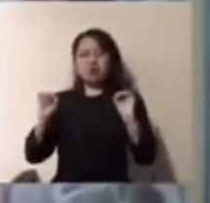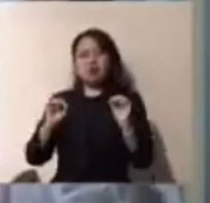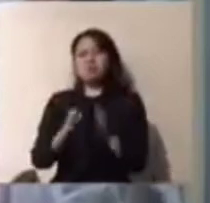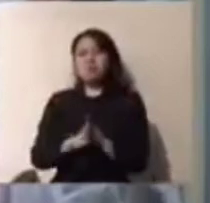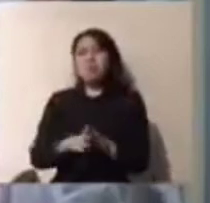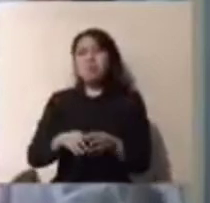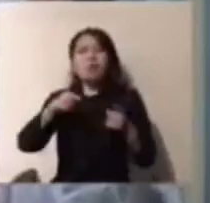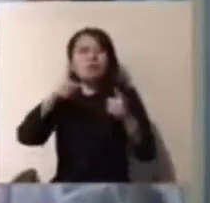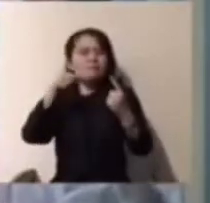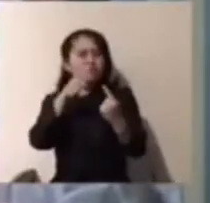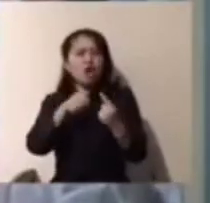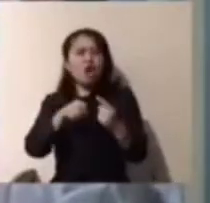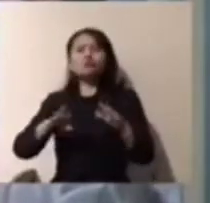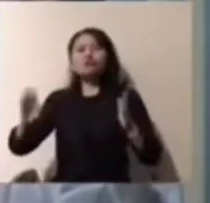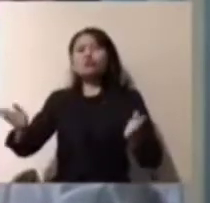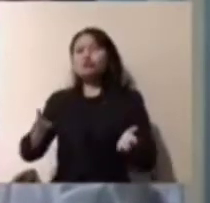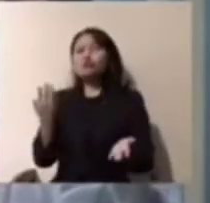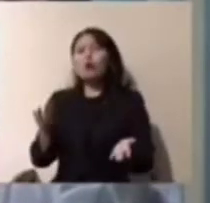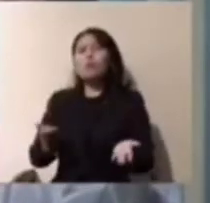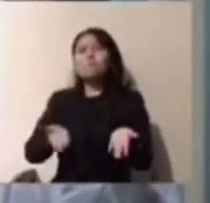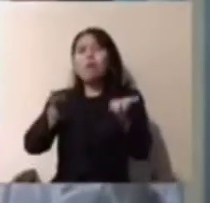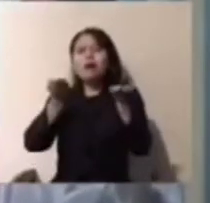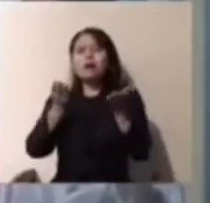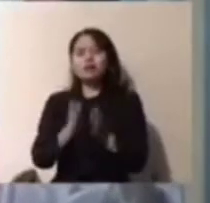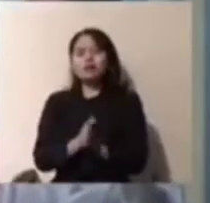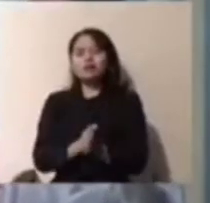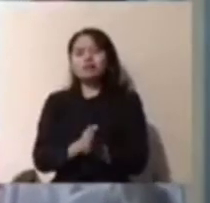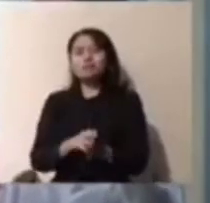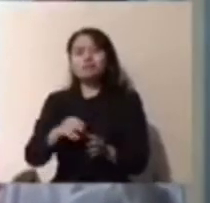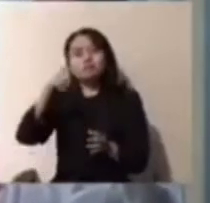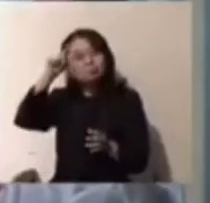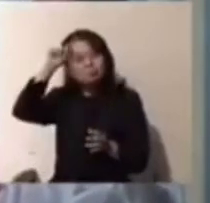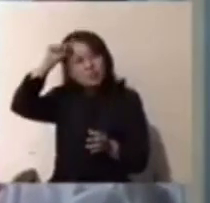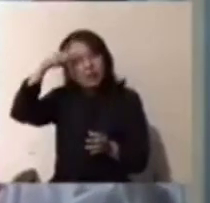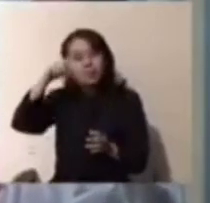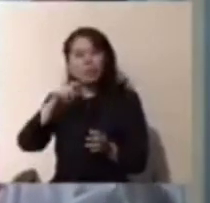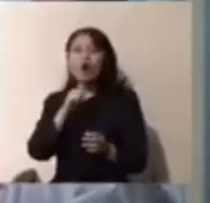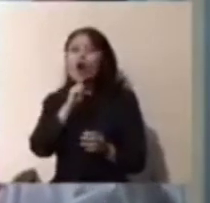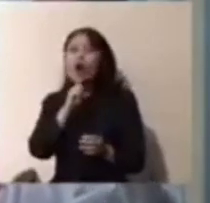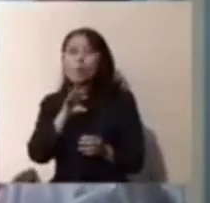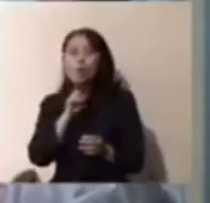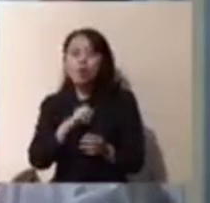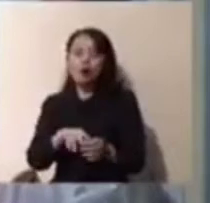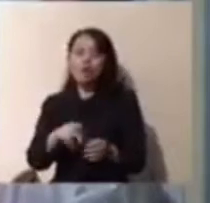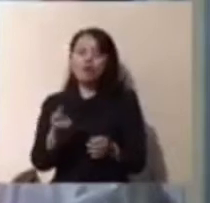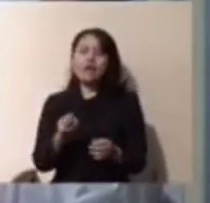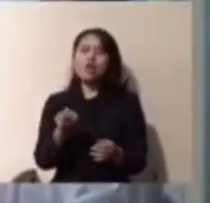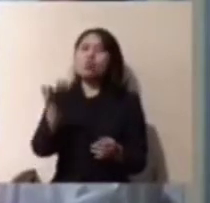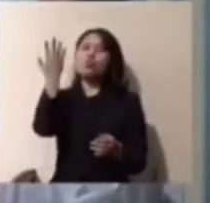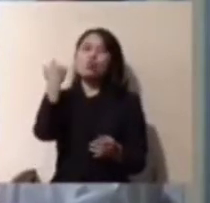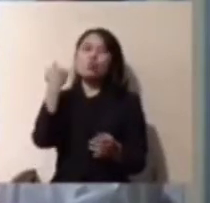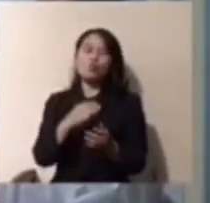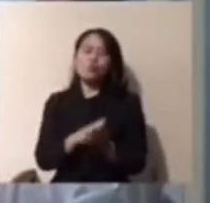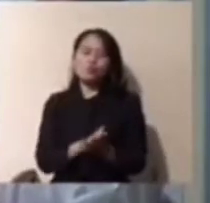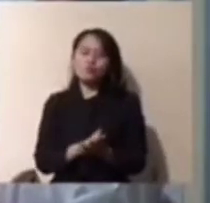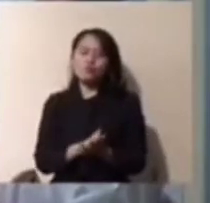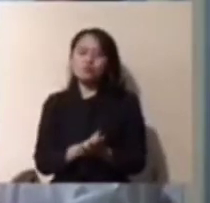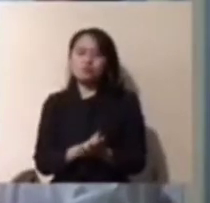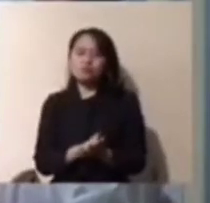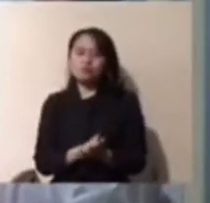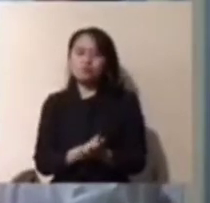dia sudah bangkit. Ingatlah akan perkataan yang telah disampaikannya kepadamu.